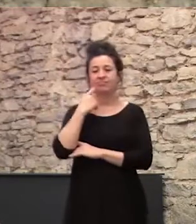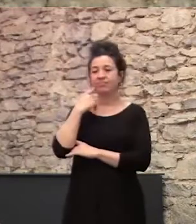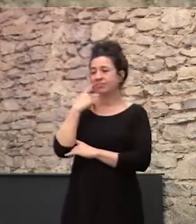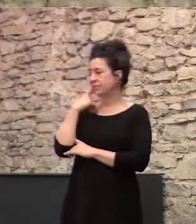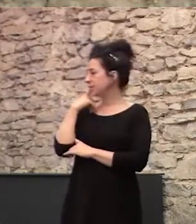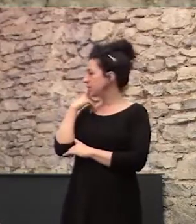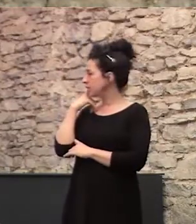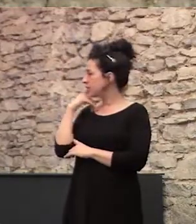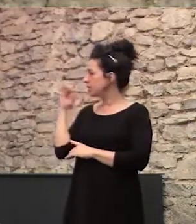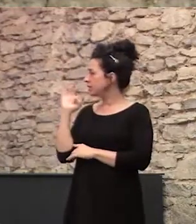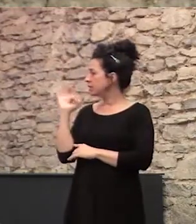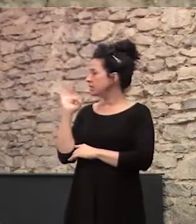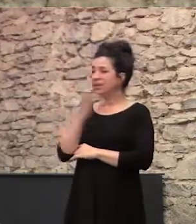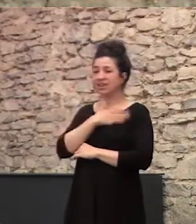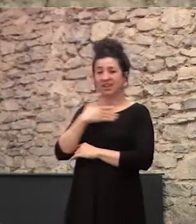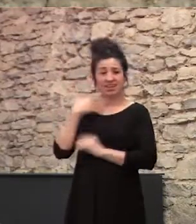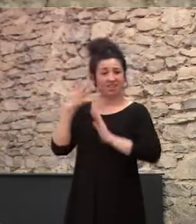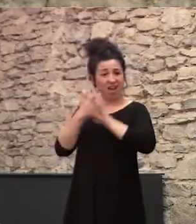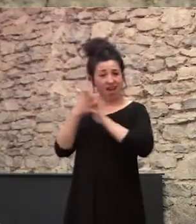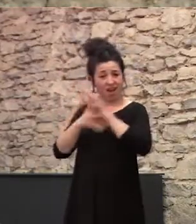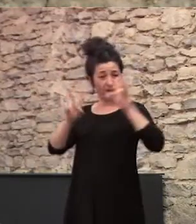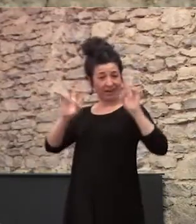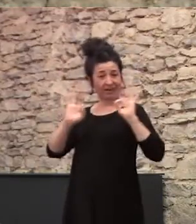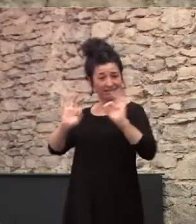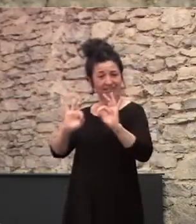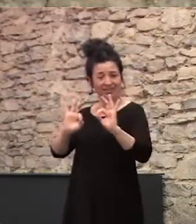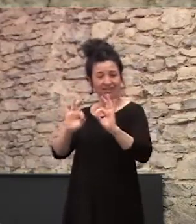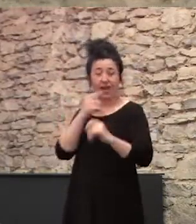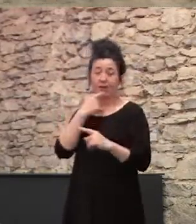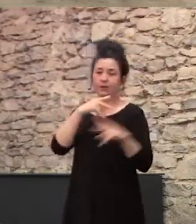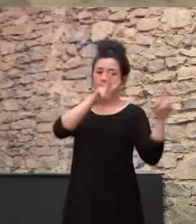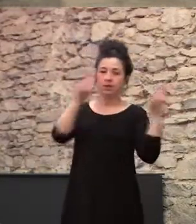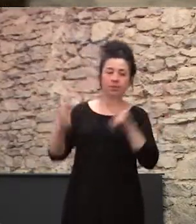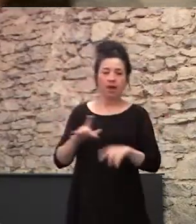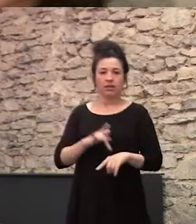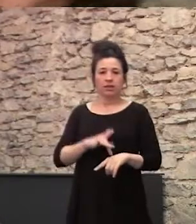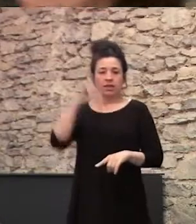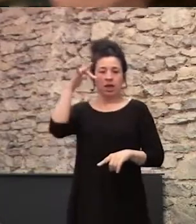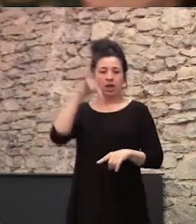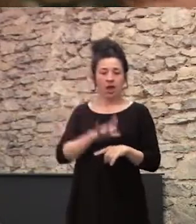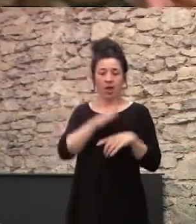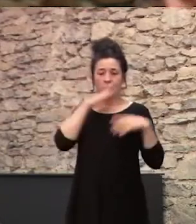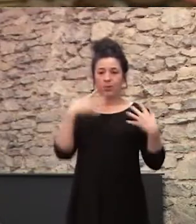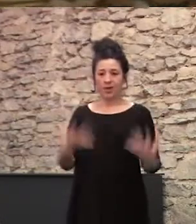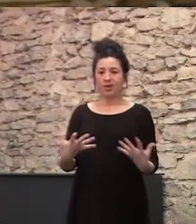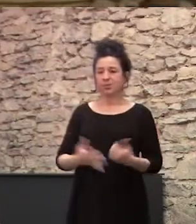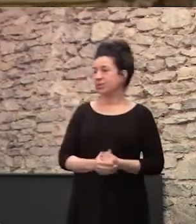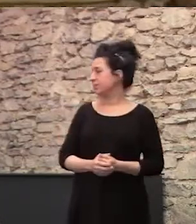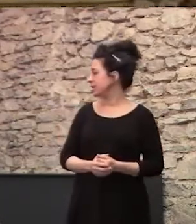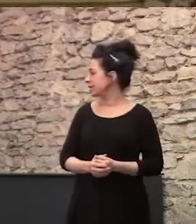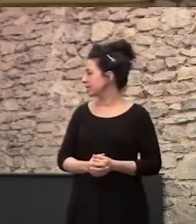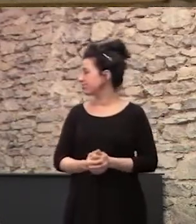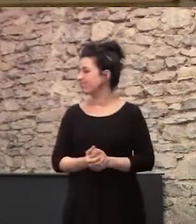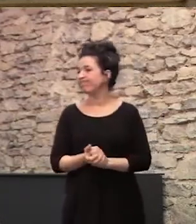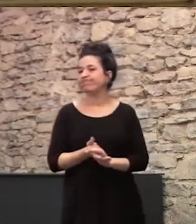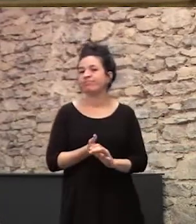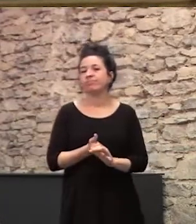horrekin? Bai. Bueno, a ver, pixkat gai delikatua da gaur egun, baina...